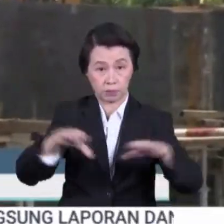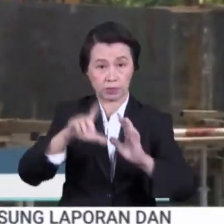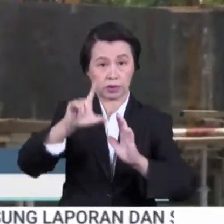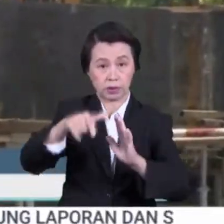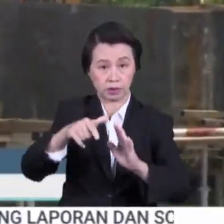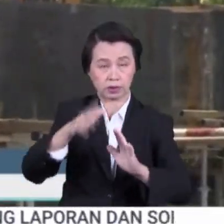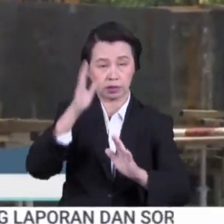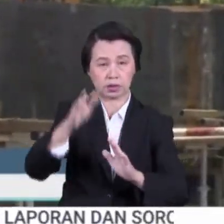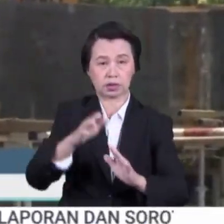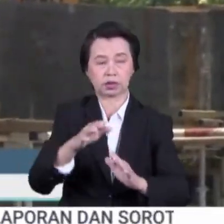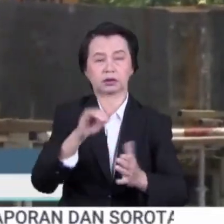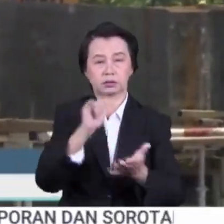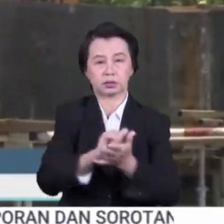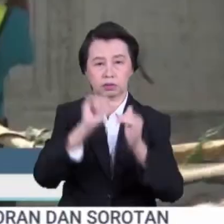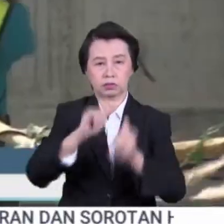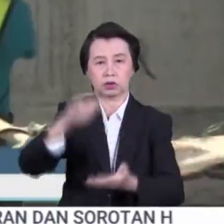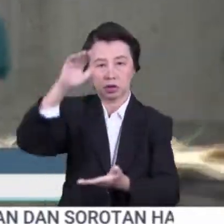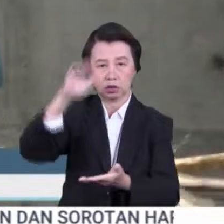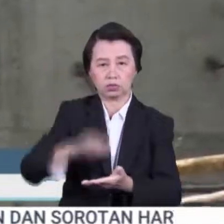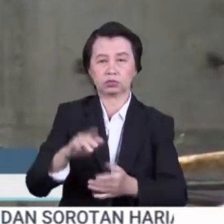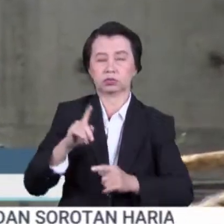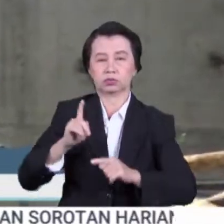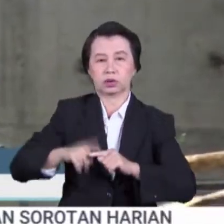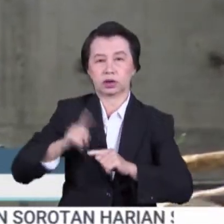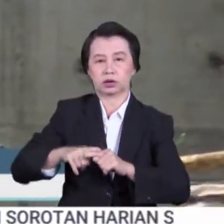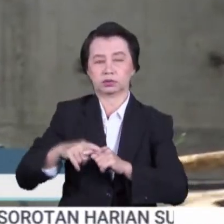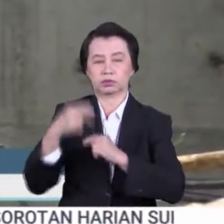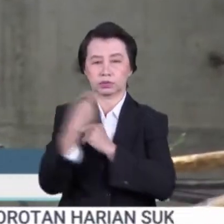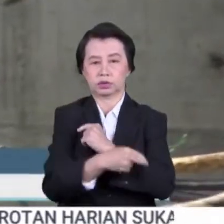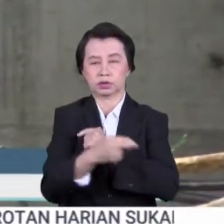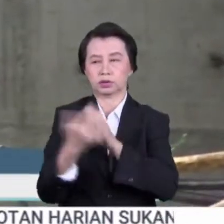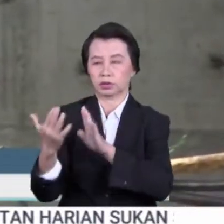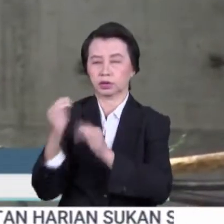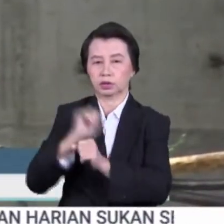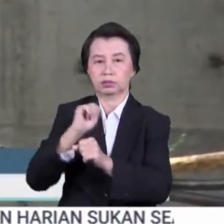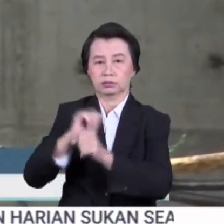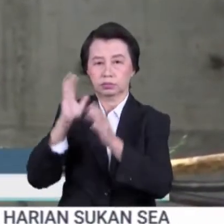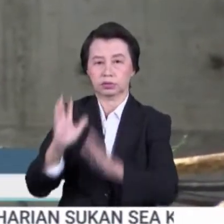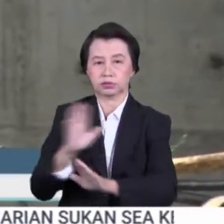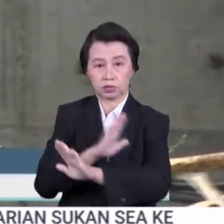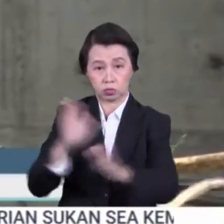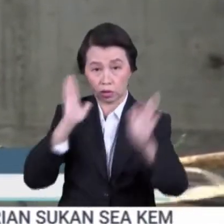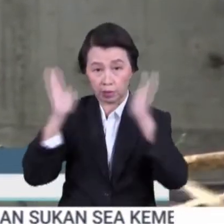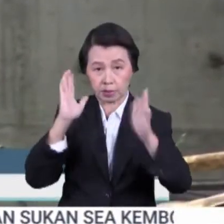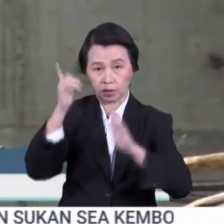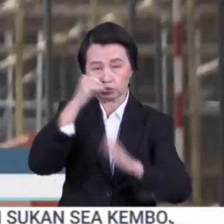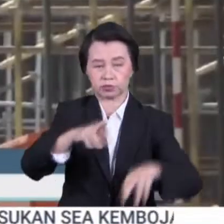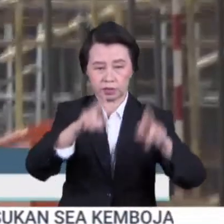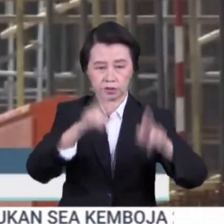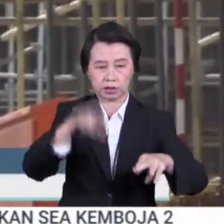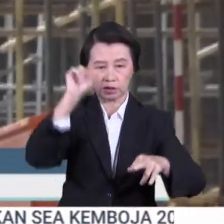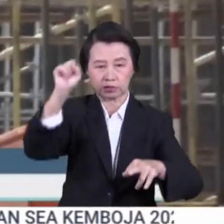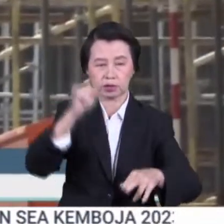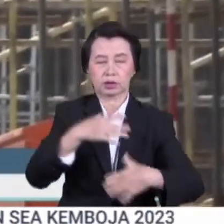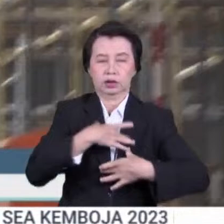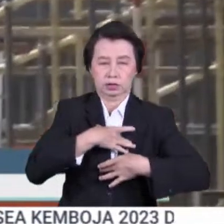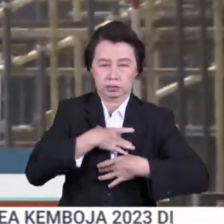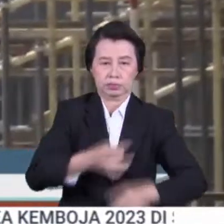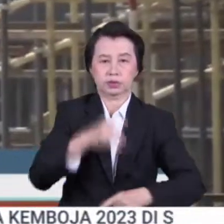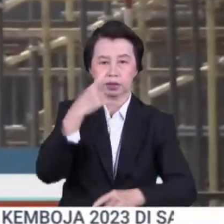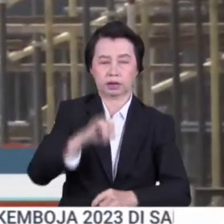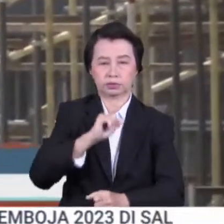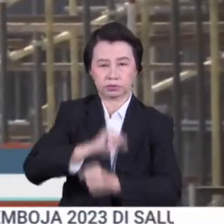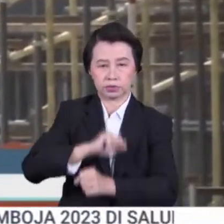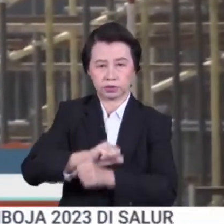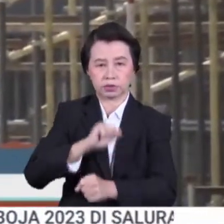ia dilihat berupaya mengurangkan kebergantungan negara terhadap pekerja asing kerana rakyat tempatan pasti berminat untuk